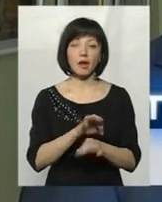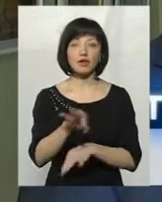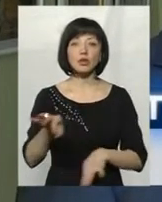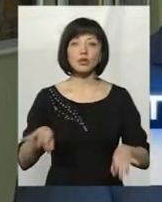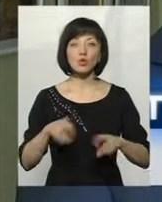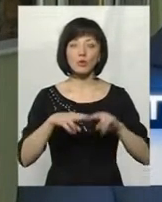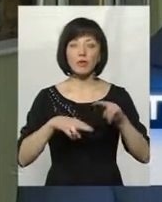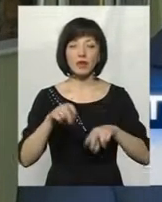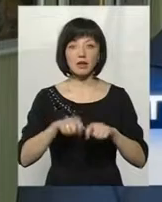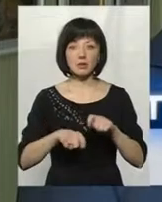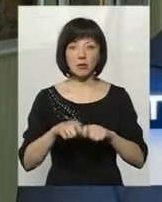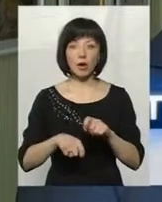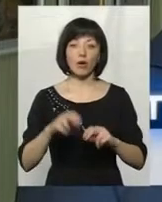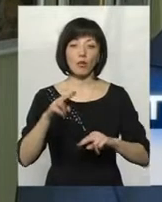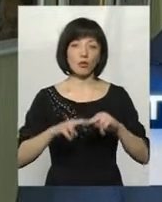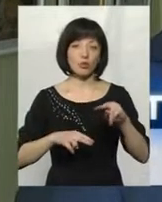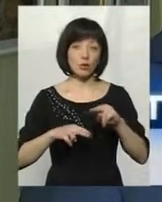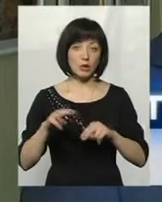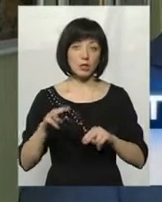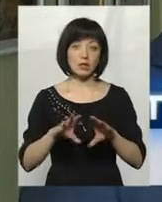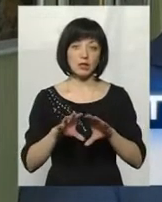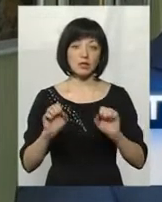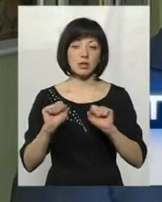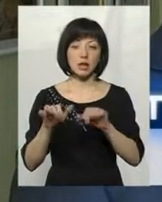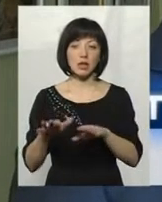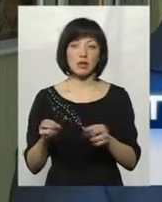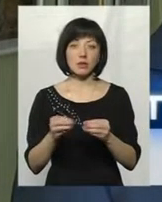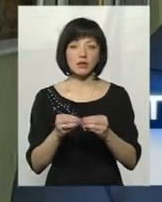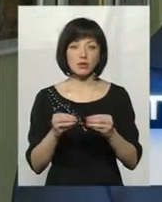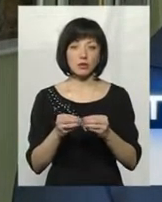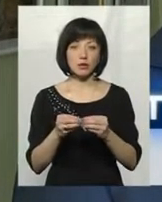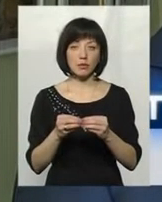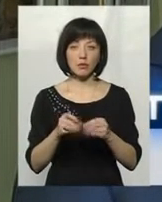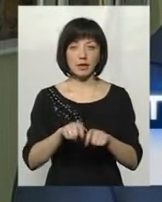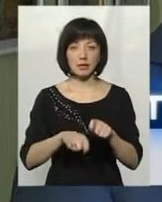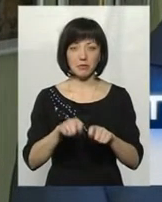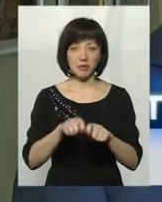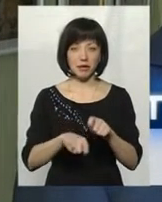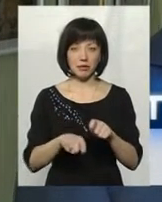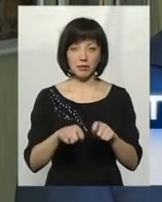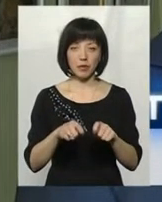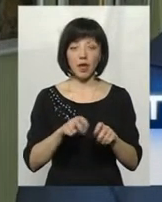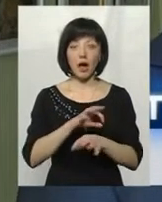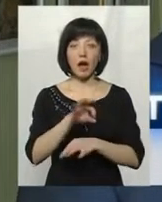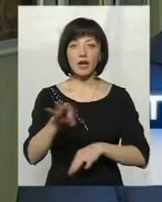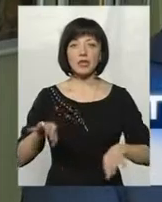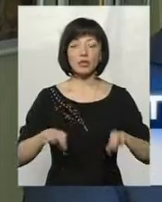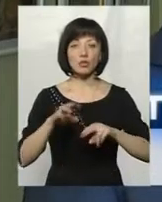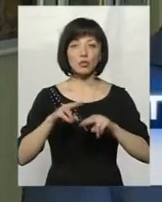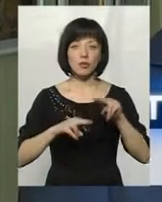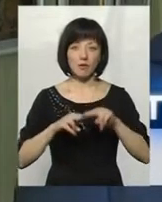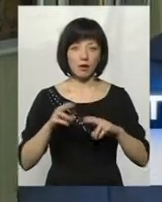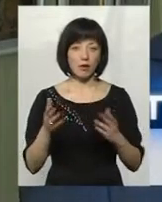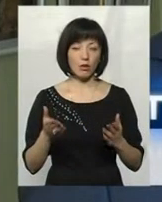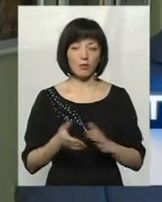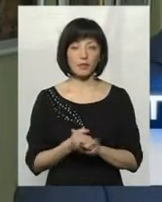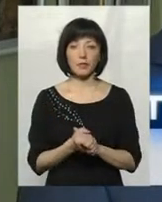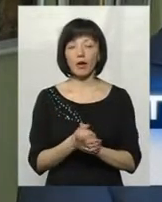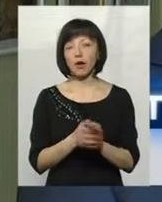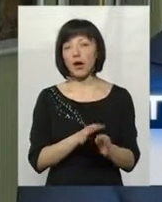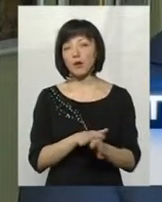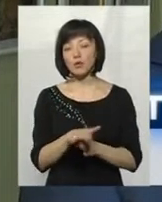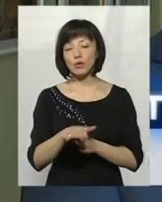архітектурно-будівельній. Будинок будується і здається в ту саму інспекцію архітектурно-будівельну. Тобто